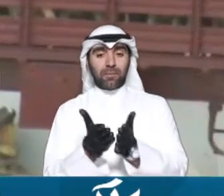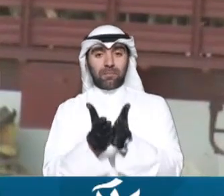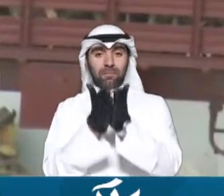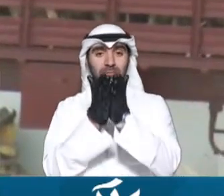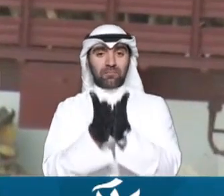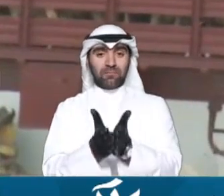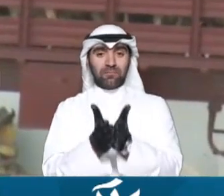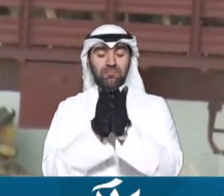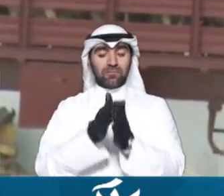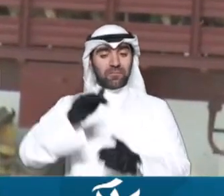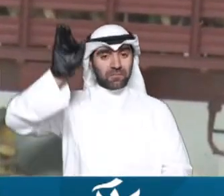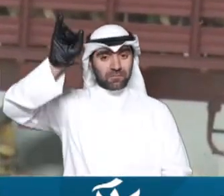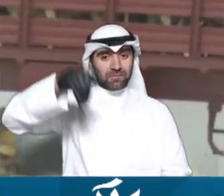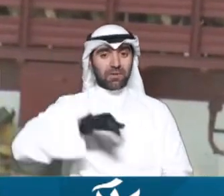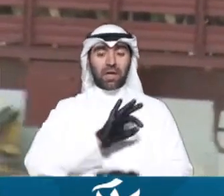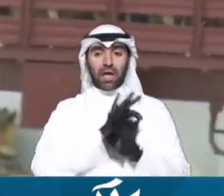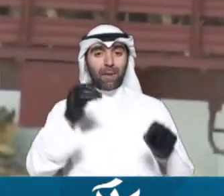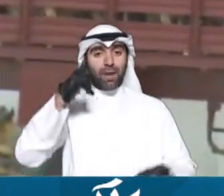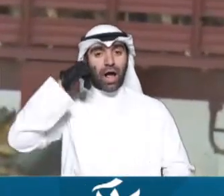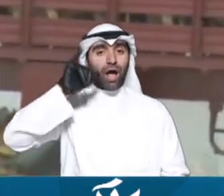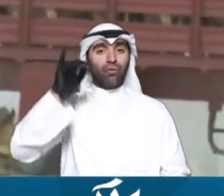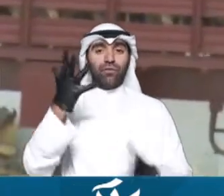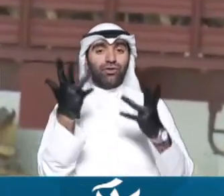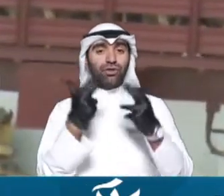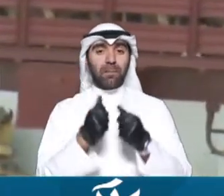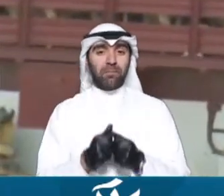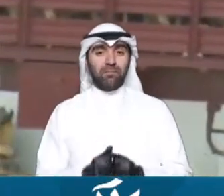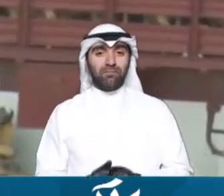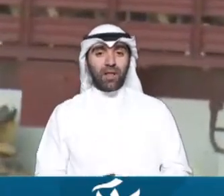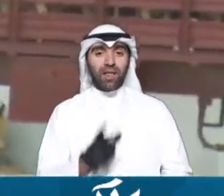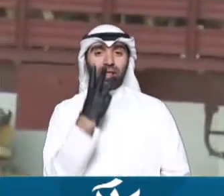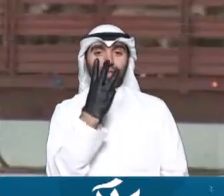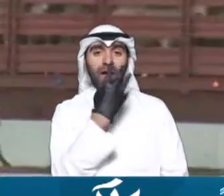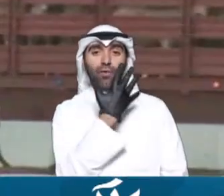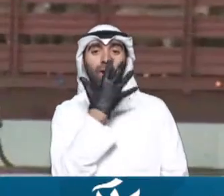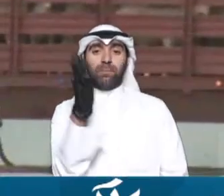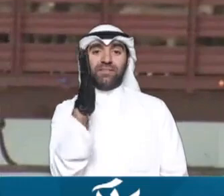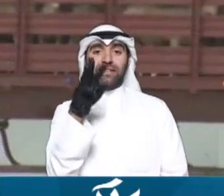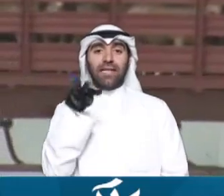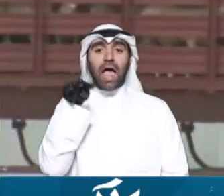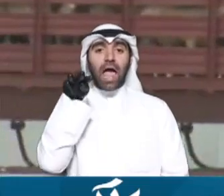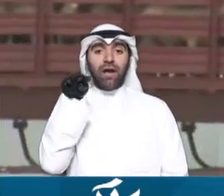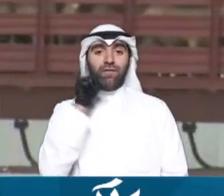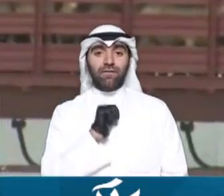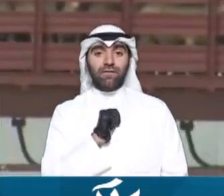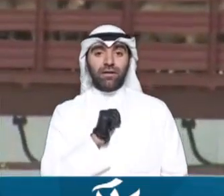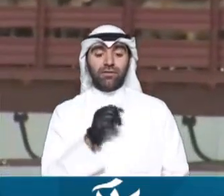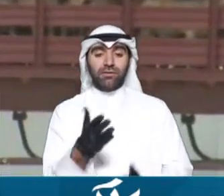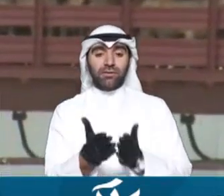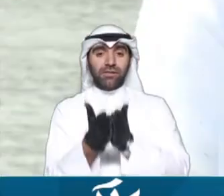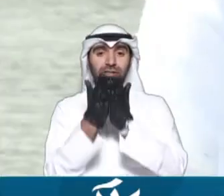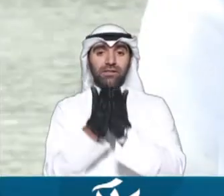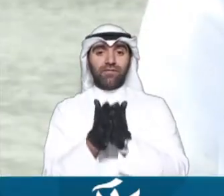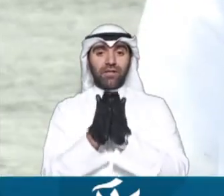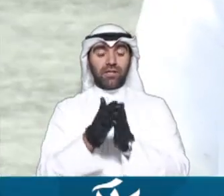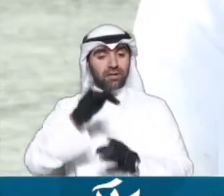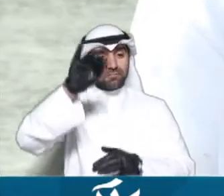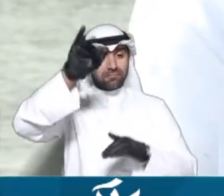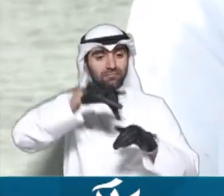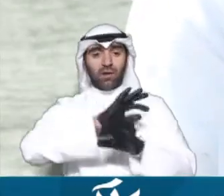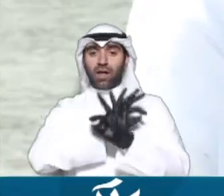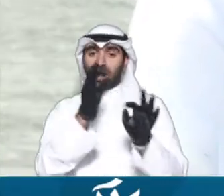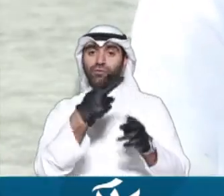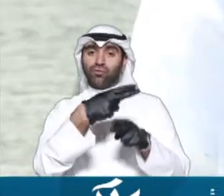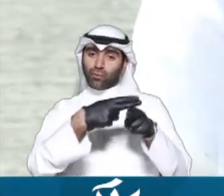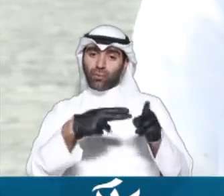محمله ب53,000 راس من الاغنام الحيه، وذلك على متن سفينتها المسيله. هذه سفينه